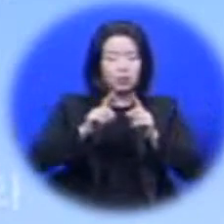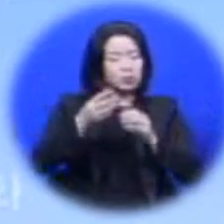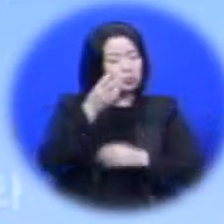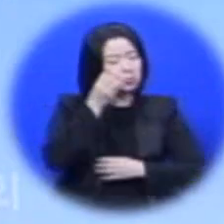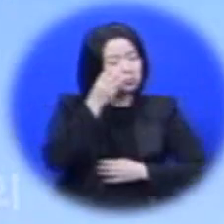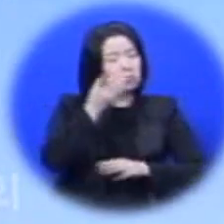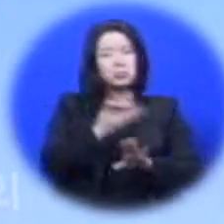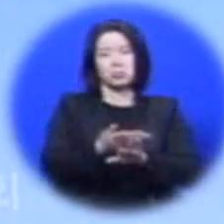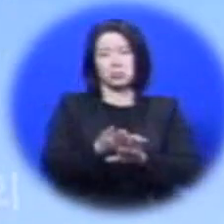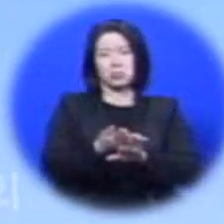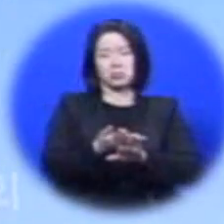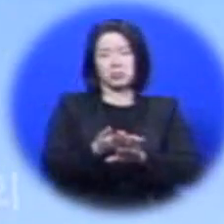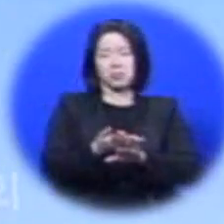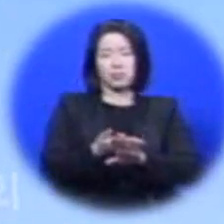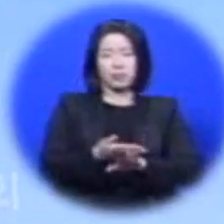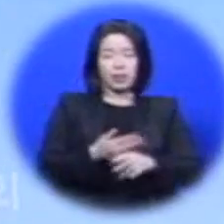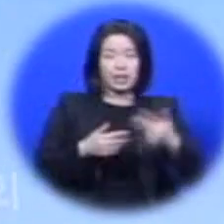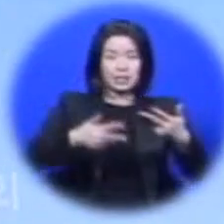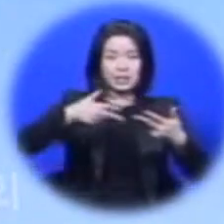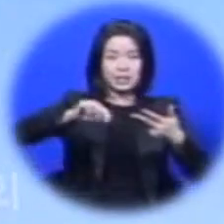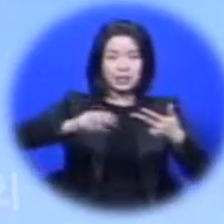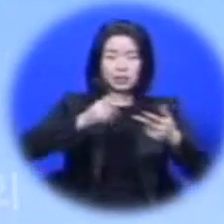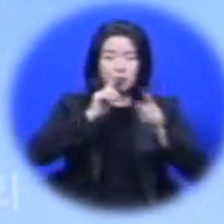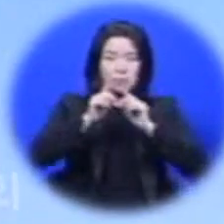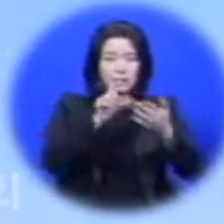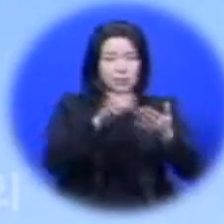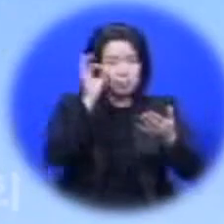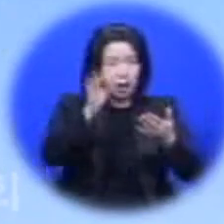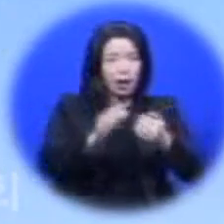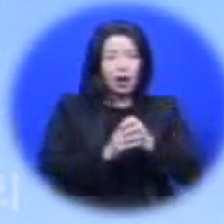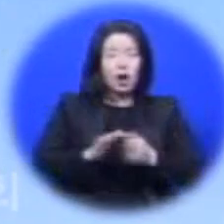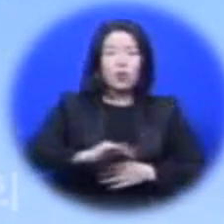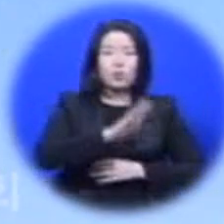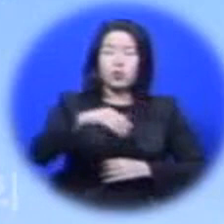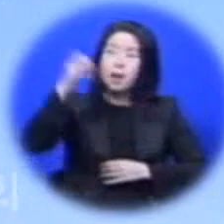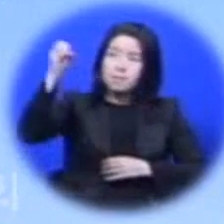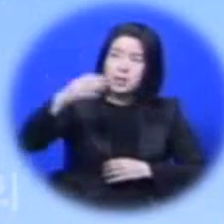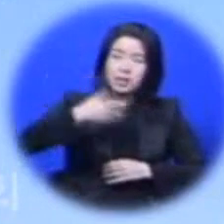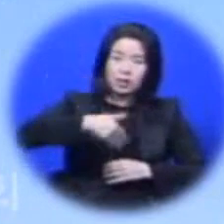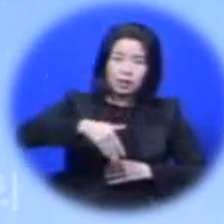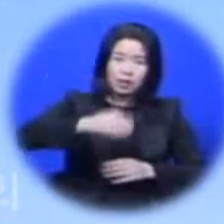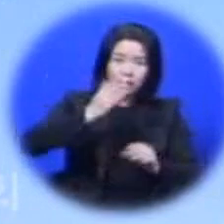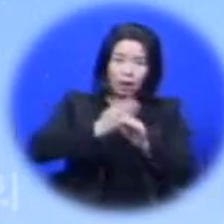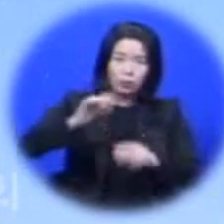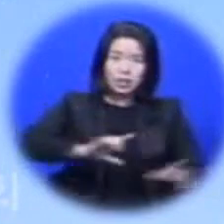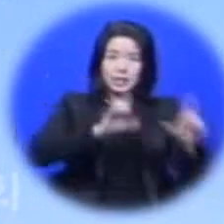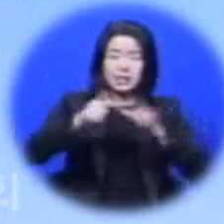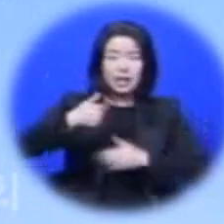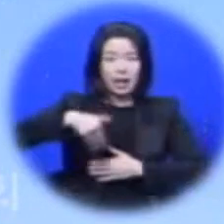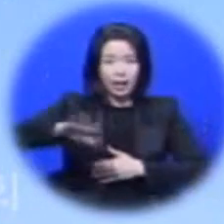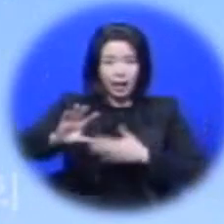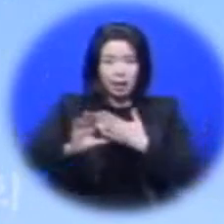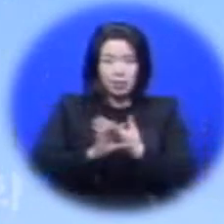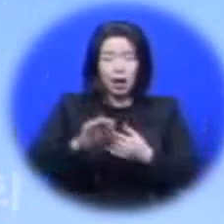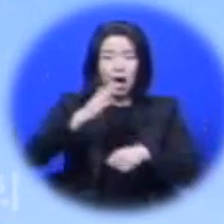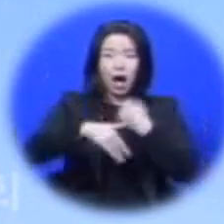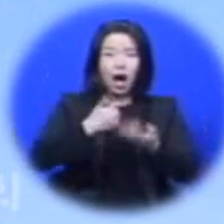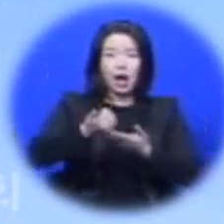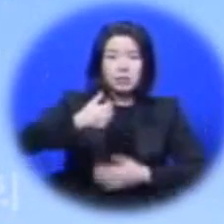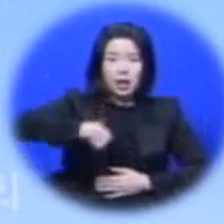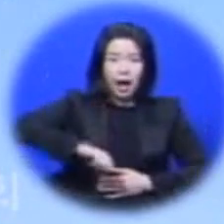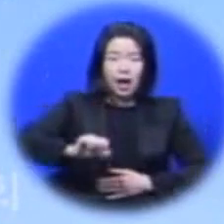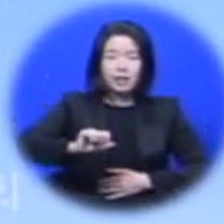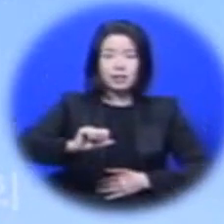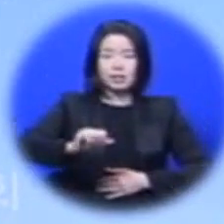됩니다. 7절에 이렇게 말씀하고 있는데요. 우리가 빛 가운데 살아가면 하나님의 아들 예수의